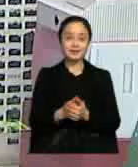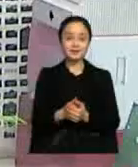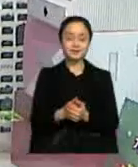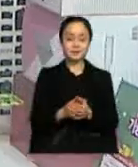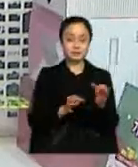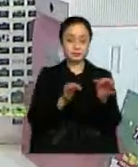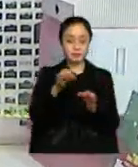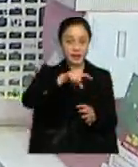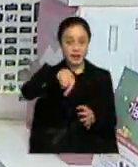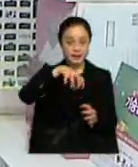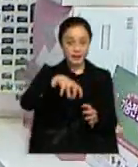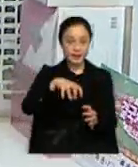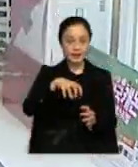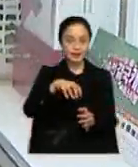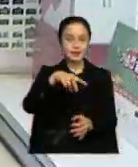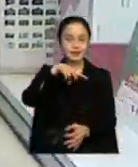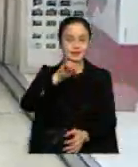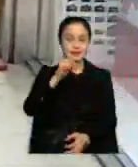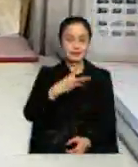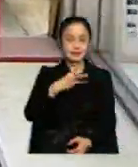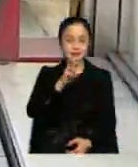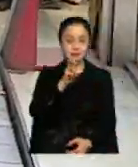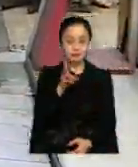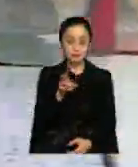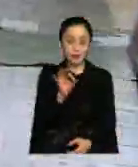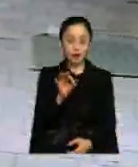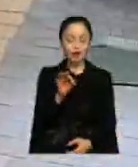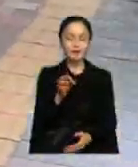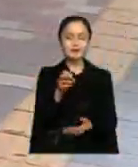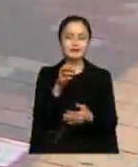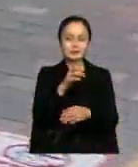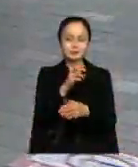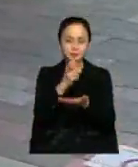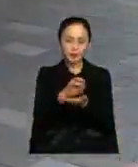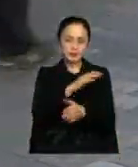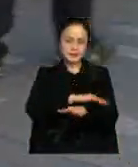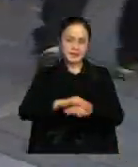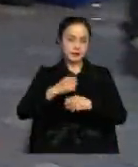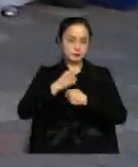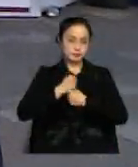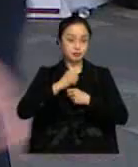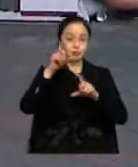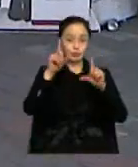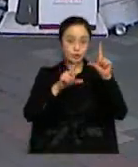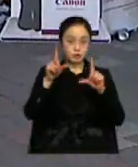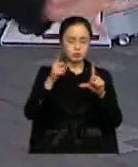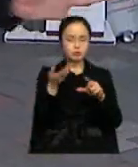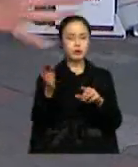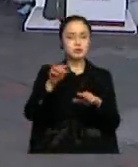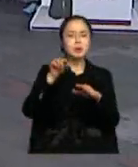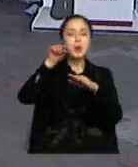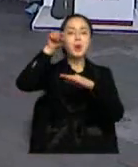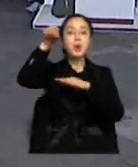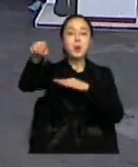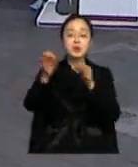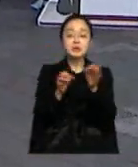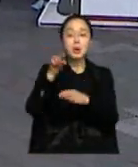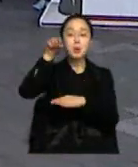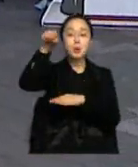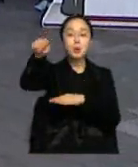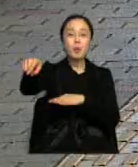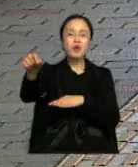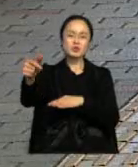상황은 노점 실명제의 허가 요건에 따라 잘 진행되고 있는 모습이었습니다. 하지만 시장 바깥쪽 인도의 상황은 조금 다른